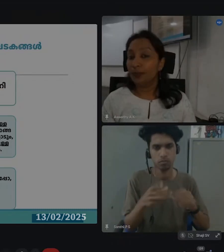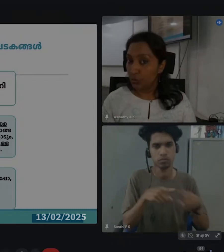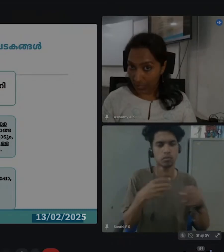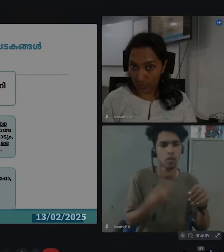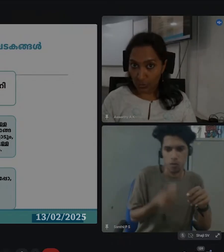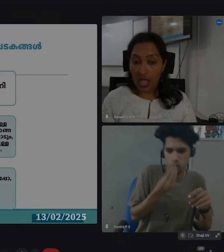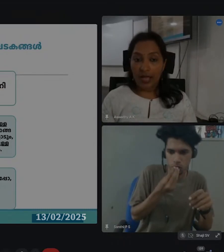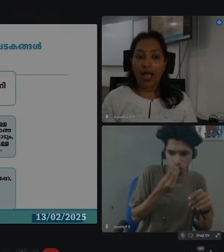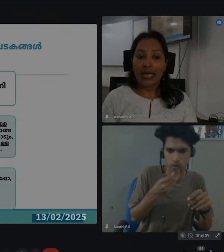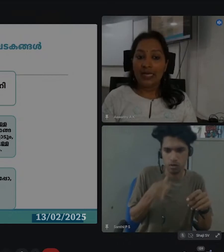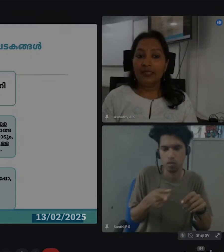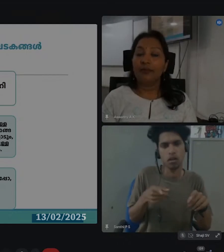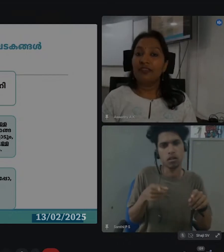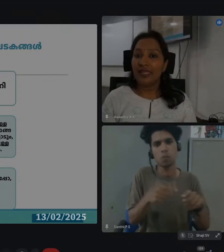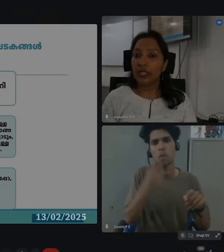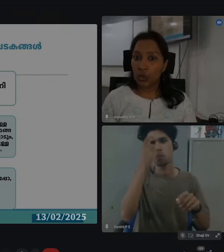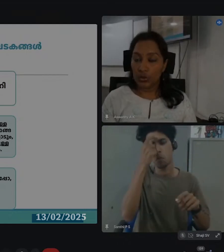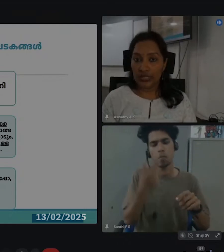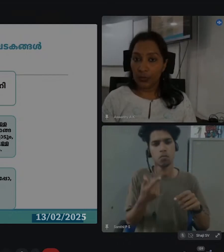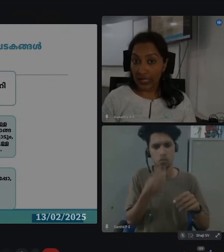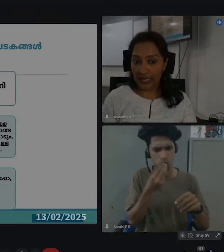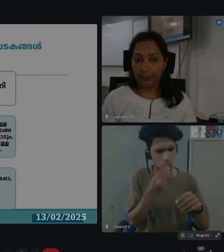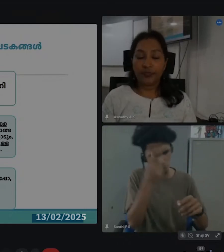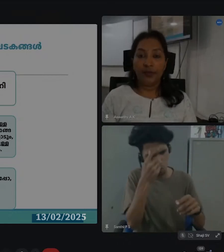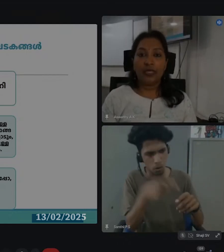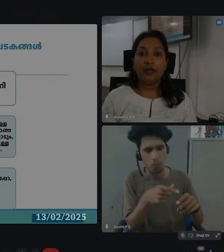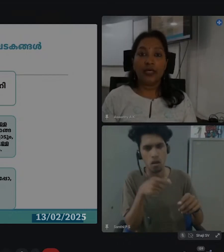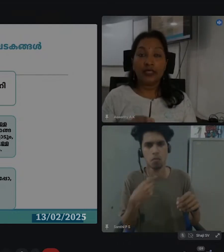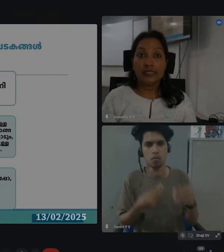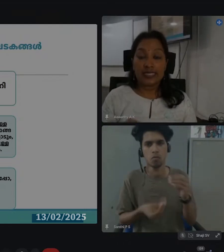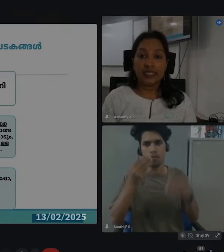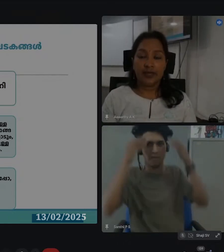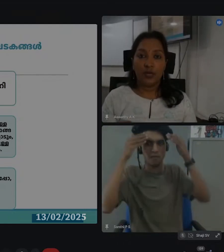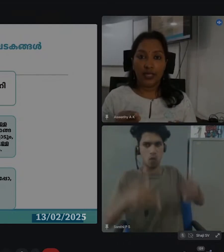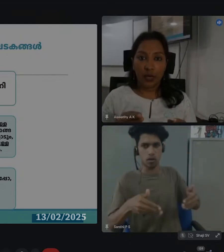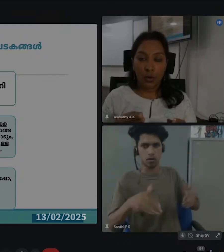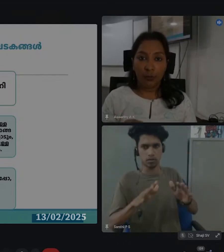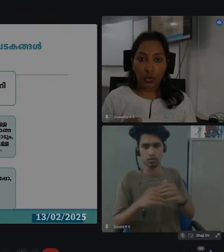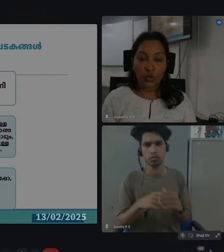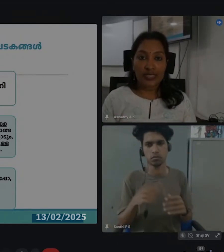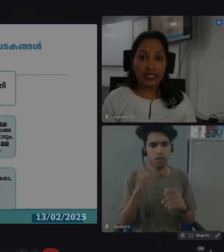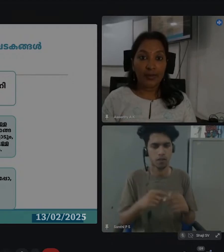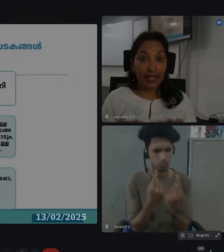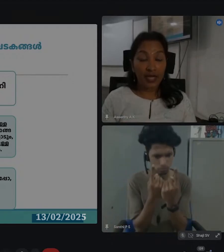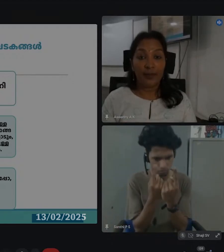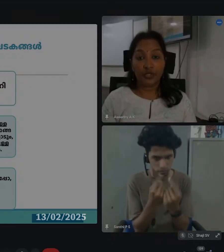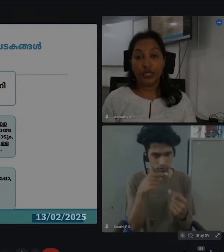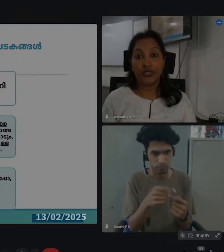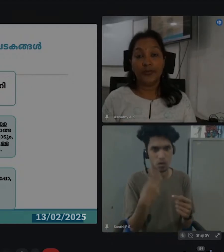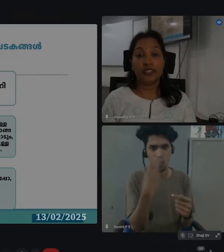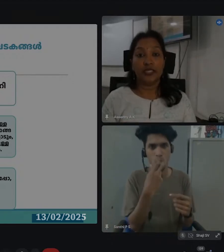കഴിക്കുന്നതിനും ബുദ്ധിമുട്ടുണ്ടാക്കുന്നു. അപ്പൊ അതാണ് നമ്മൾ ഇവിടെ നോക്കുന്ന ഒരു കാര്യം. അപ്പൊ ഇത് ടെസ്റ്റ് ചെയ്യുമ്പോൾ ഈ ഓറോമോട്ടോർ സ്കിൽ നമ്മൾ